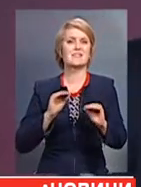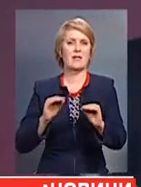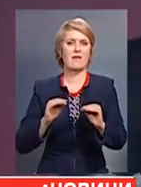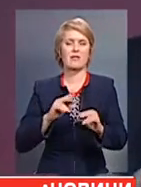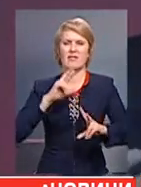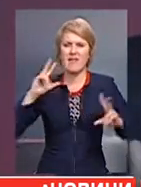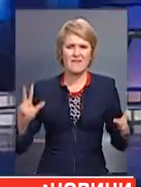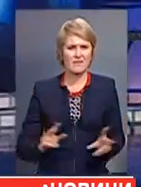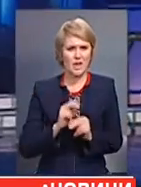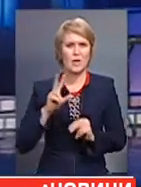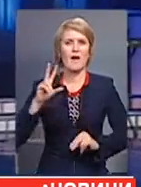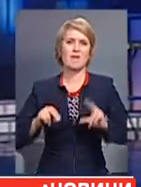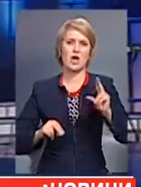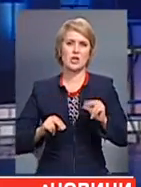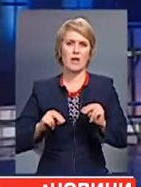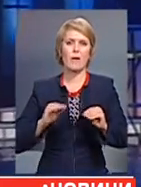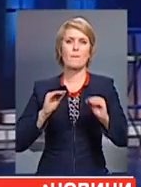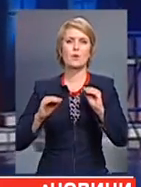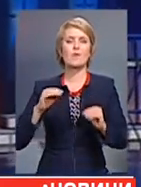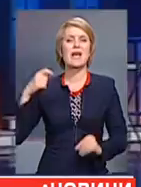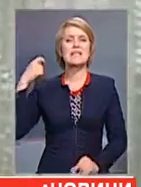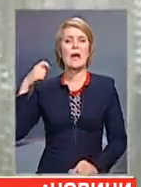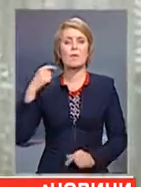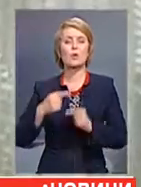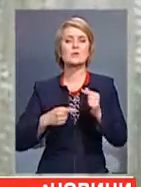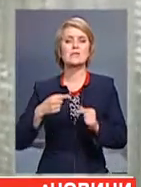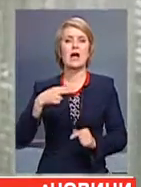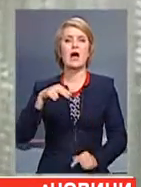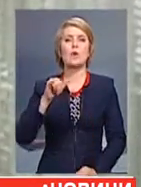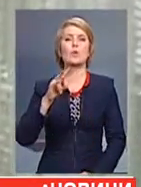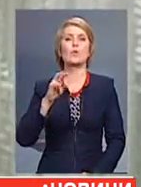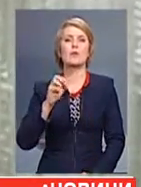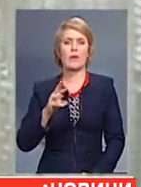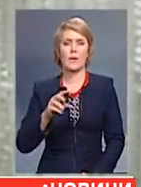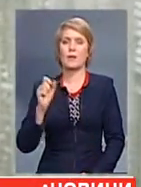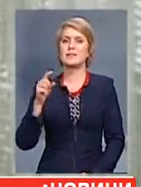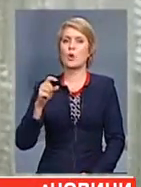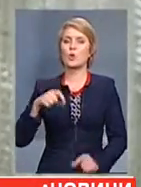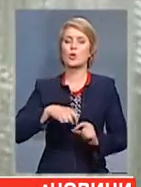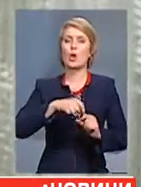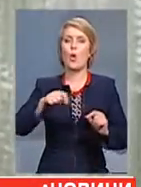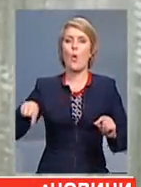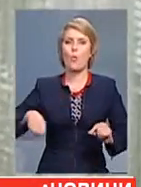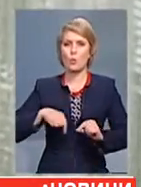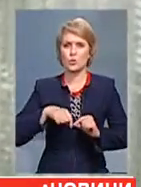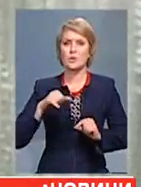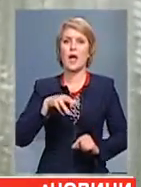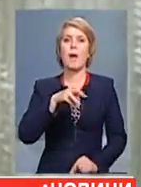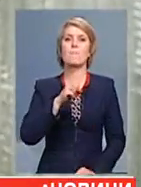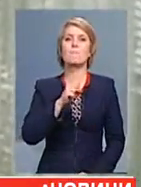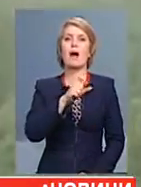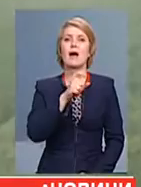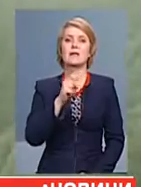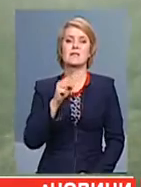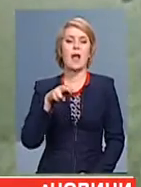Гнатюк вважав постановки «Запорожець за Дунаєм» Гулака Артемовського, «Золотий обруч» Лятошинського і «Мазепа»